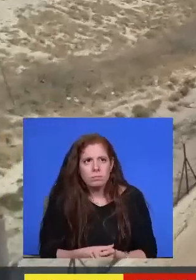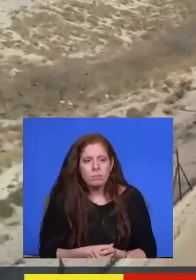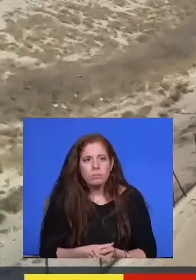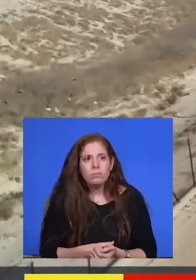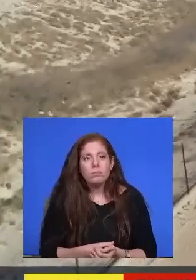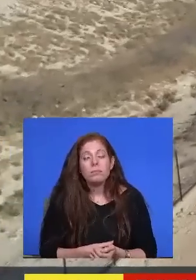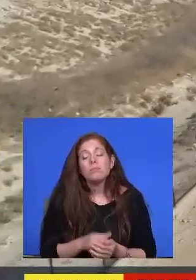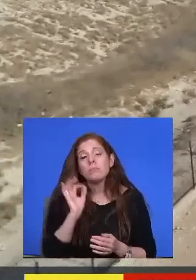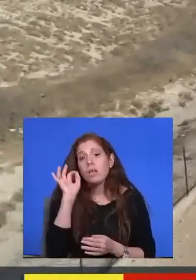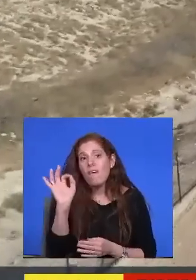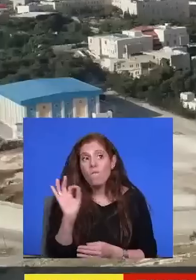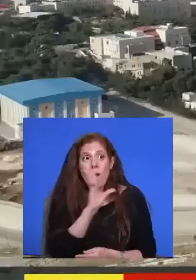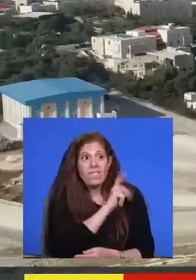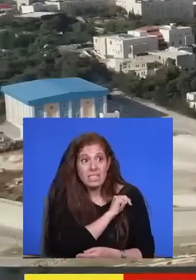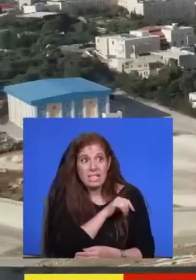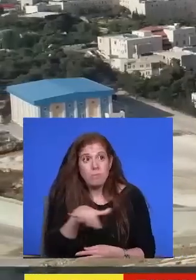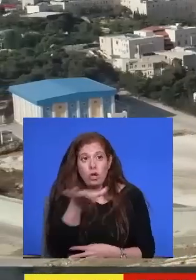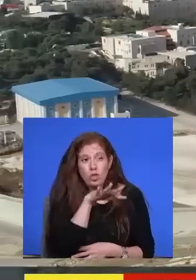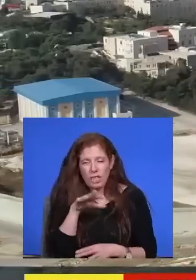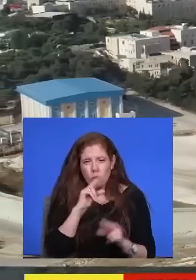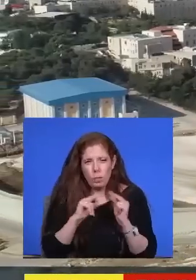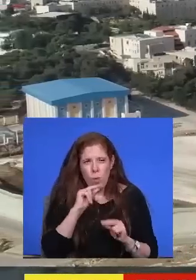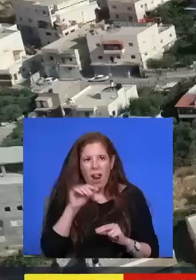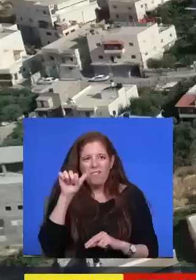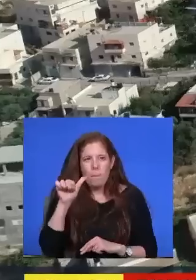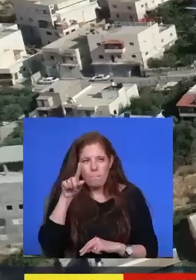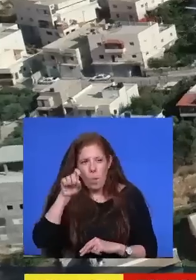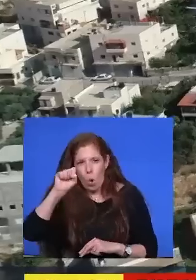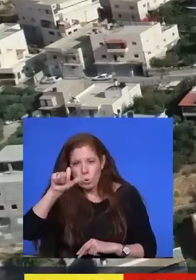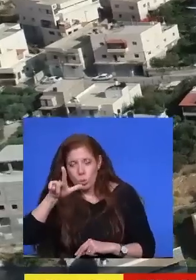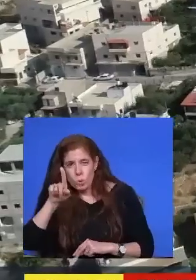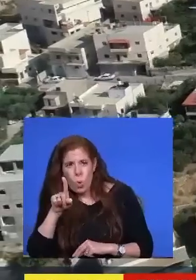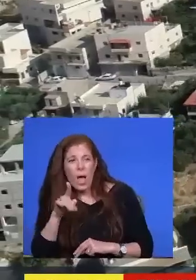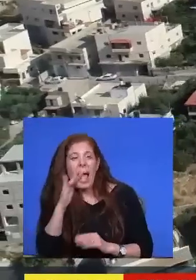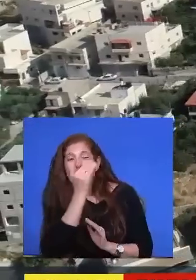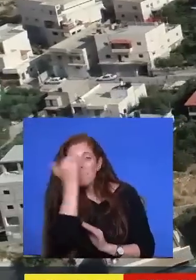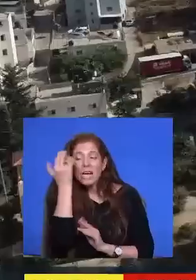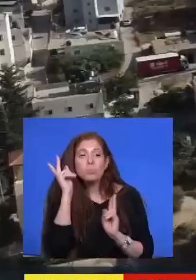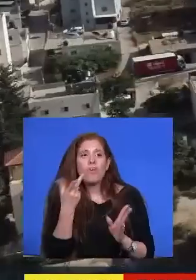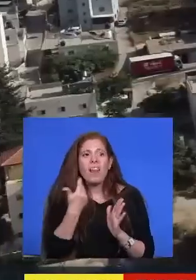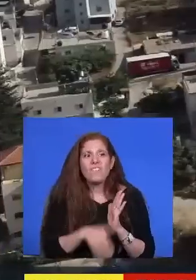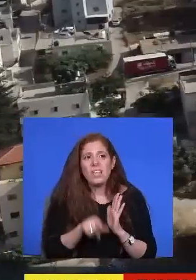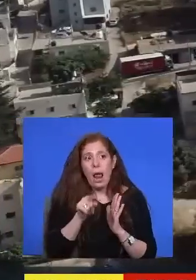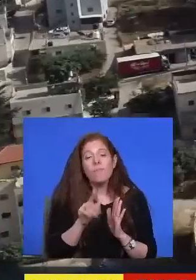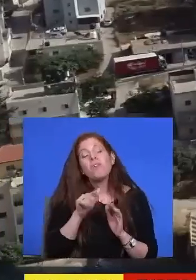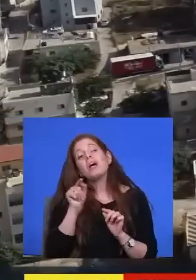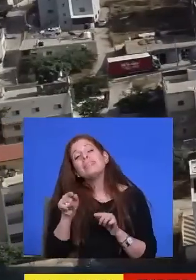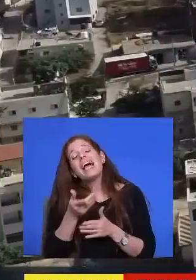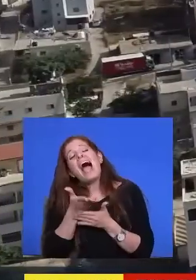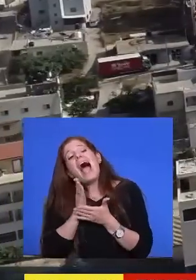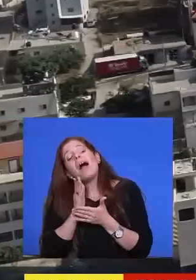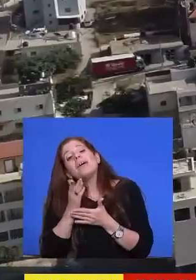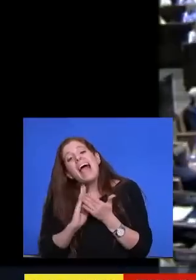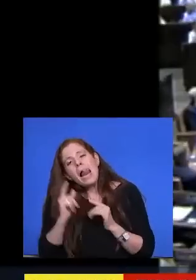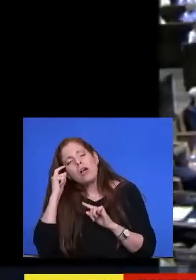עבור הפלסטינים על שטח שנידון באוסלו, הגדה המערבית ורצועת עזה היה המקסימום שאפשר לוותר עליו, וגם זה רק לדעת